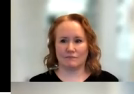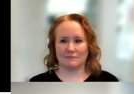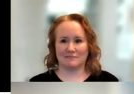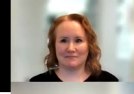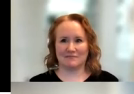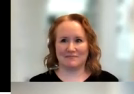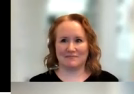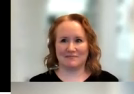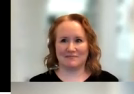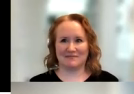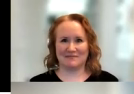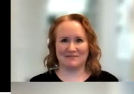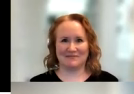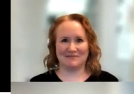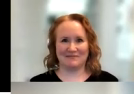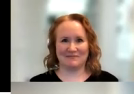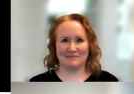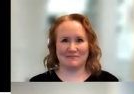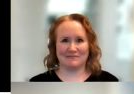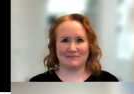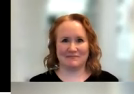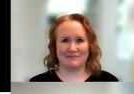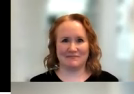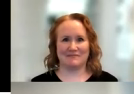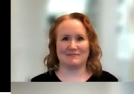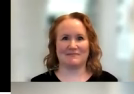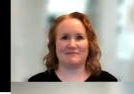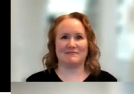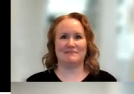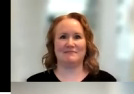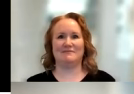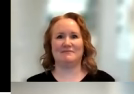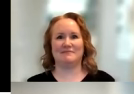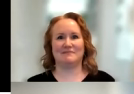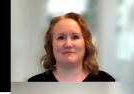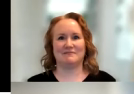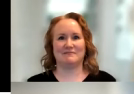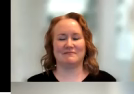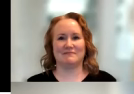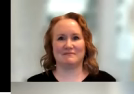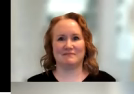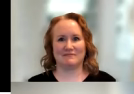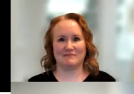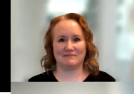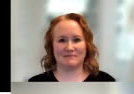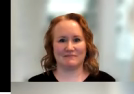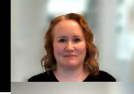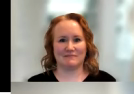først. Ja, takk for det. Jeg heter da Silje Strandingen, og jeg er advokatfullmektig i